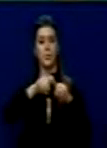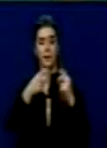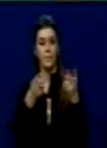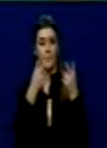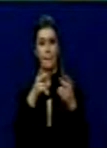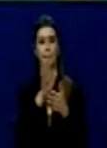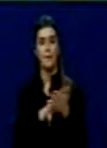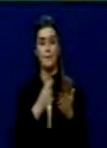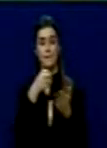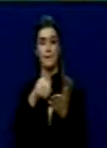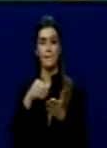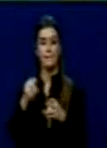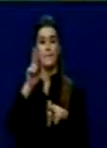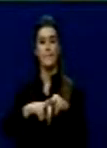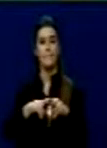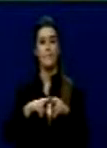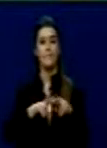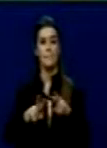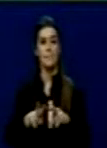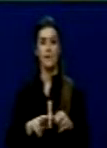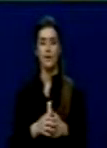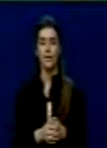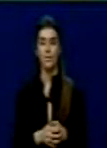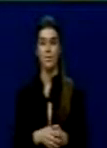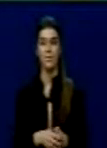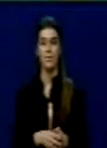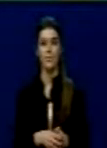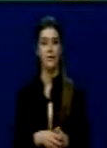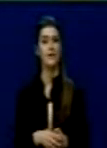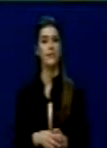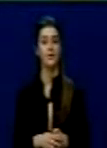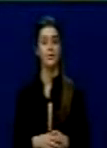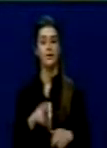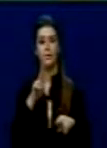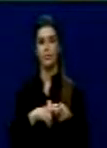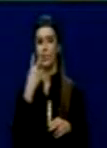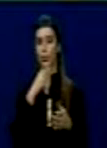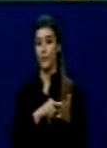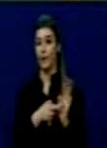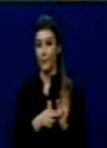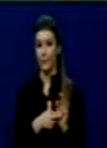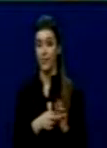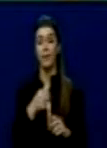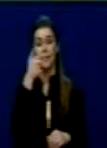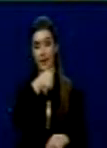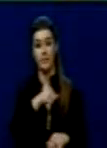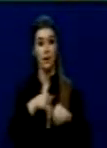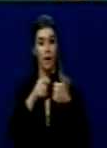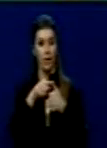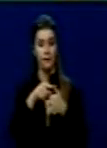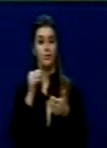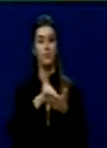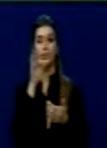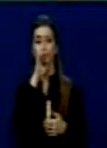fillimin e implementimit të vendimit gjykatës kushtetuese. Tash janë dy probleme kryesore në këtë kërkesë. Së pari përjashtohet plotësisht qeveria e